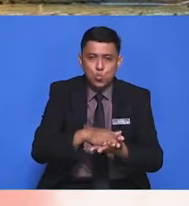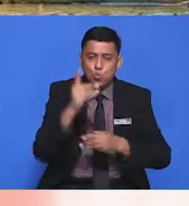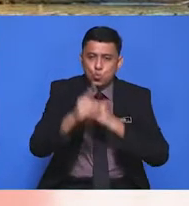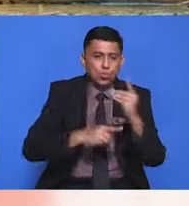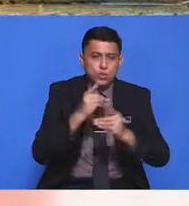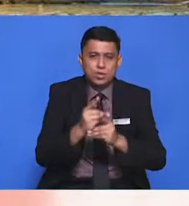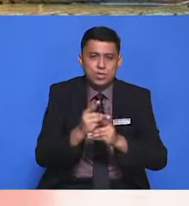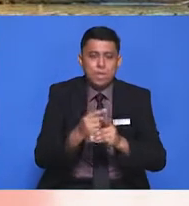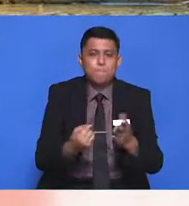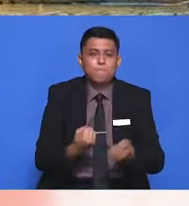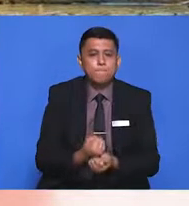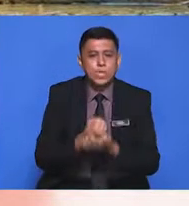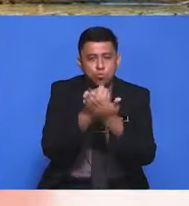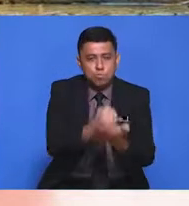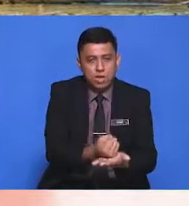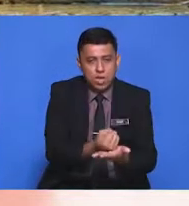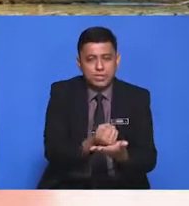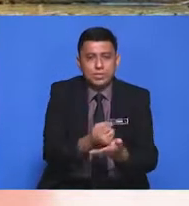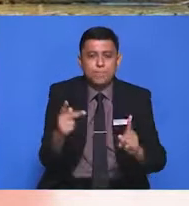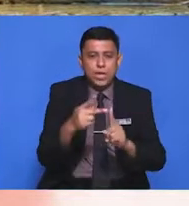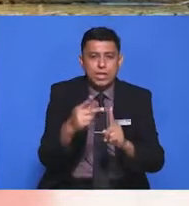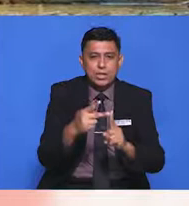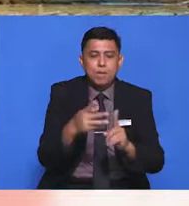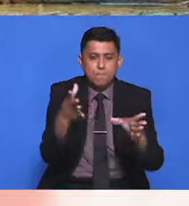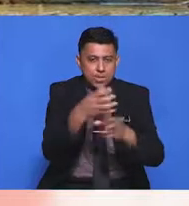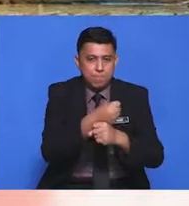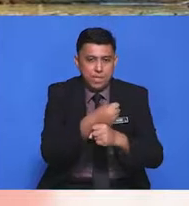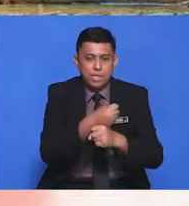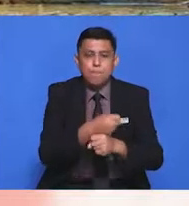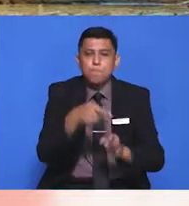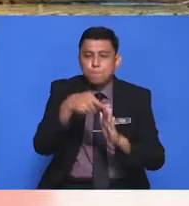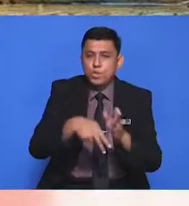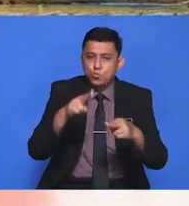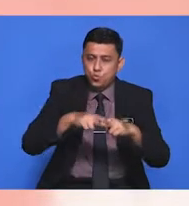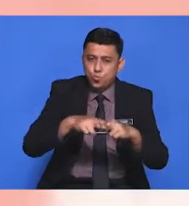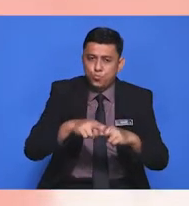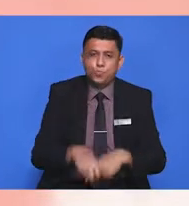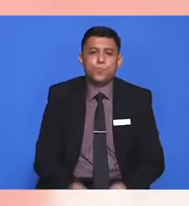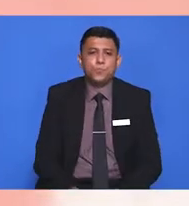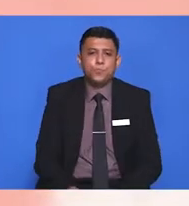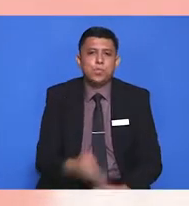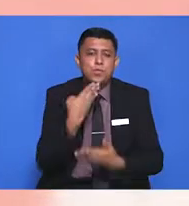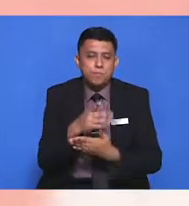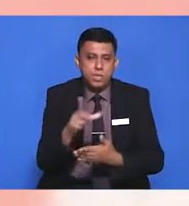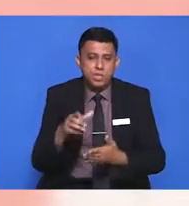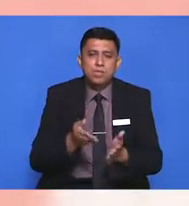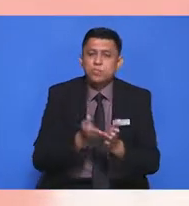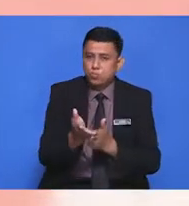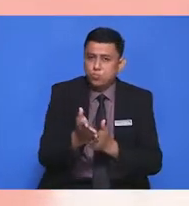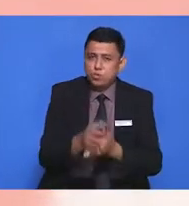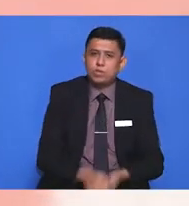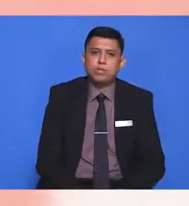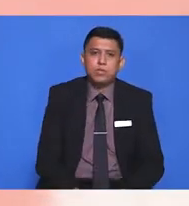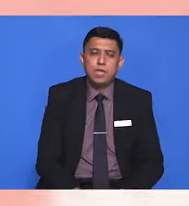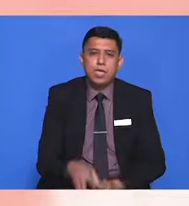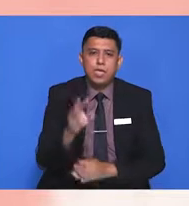ini menyumbang kepada pendapatan penduduk dan ekonomi negara Myanmar. Baiklah, kita teruskan dengan Menam Chao